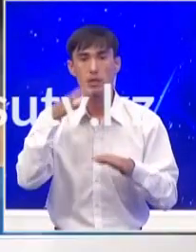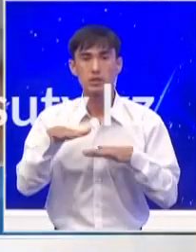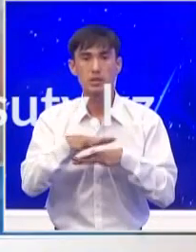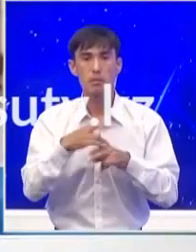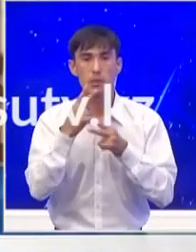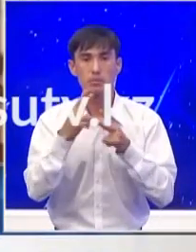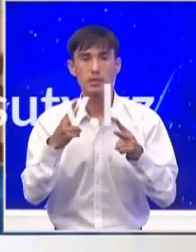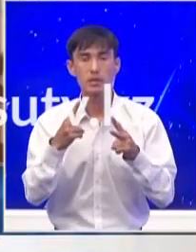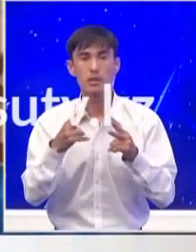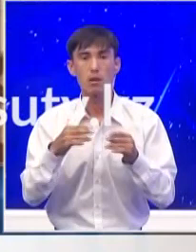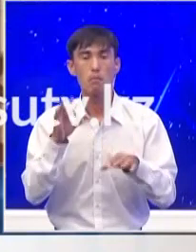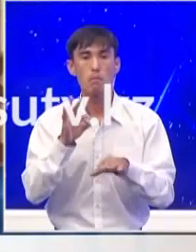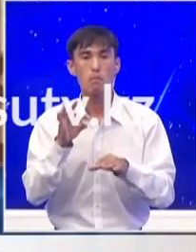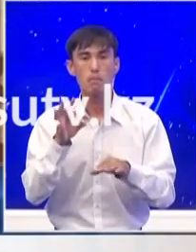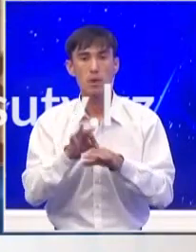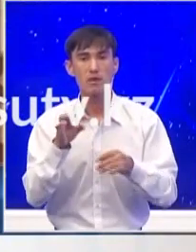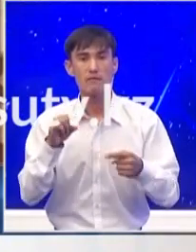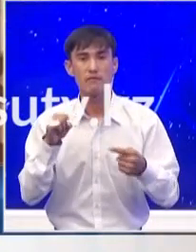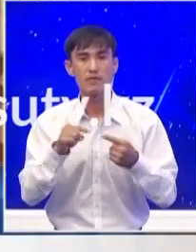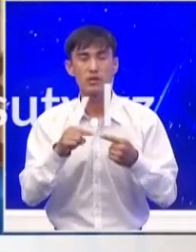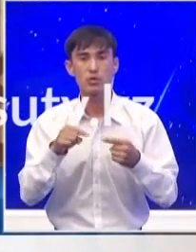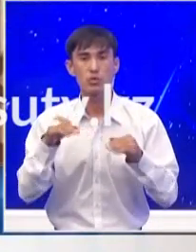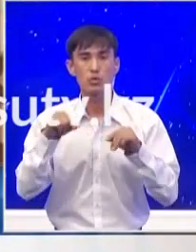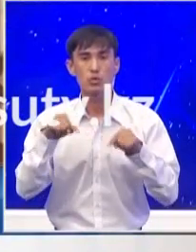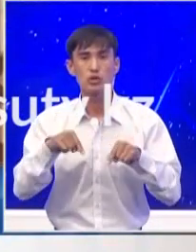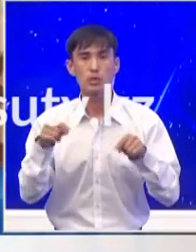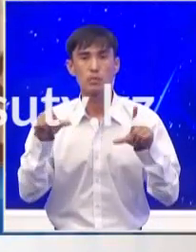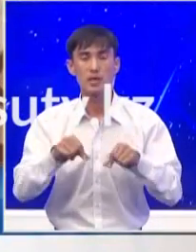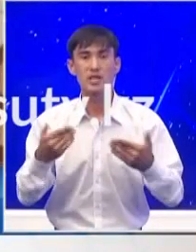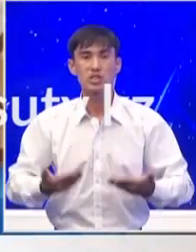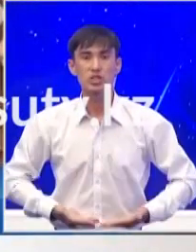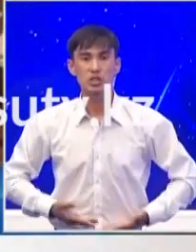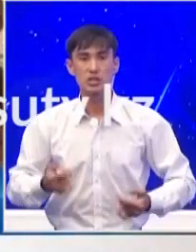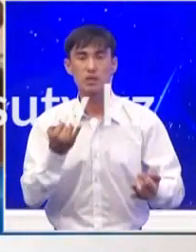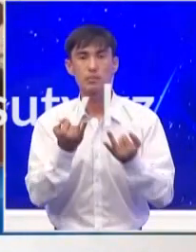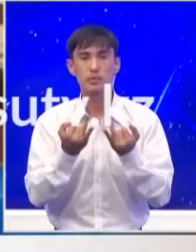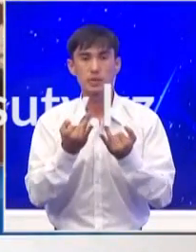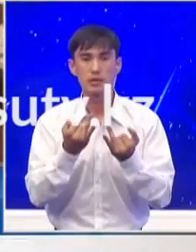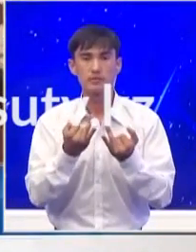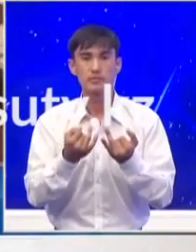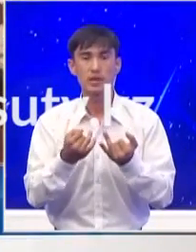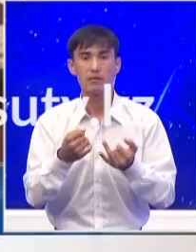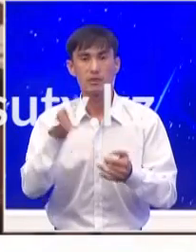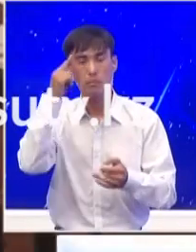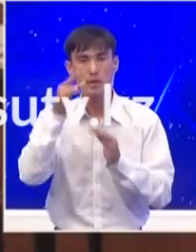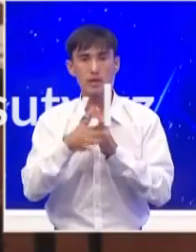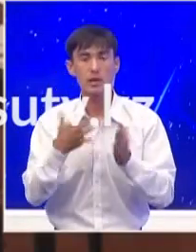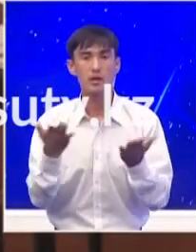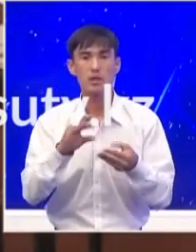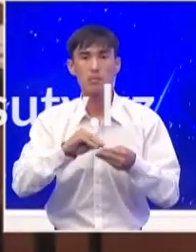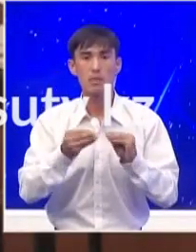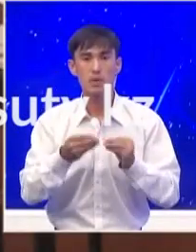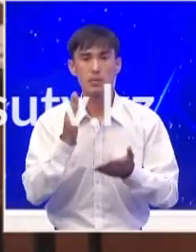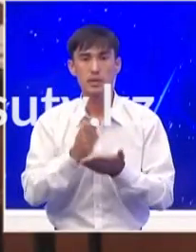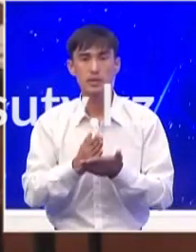самые эти болевые точки туда прям приехать жители переговорить понять какие ключевые проблемы там есть может быть это подводные